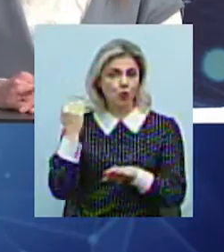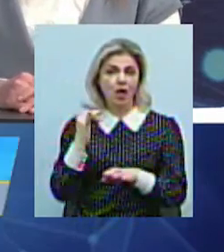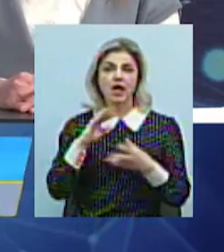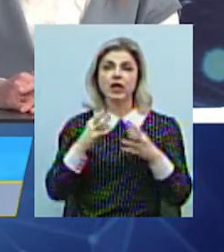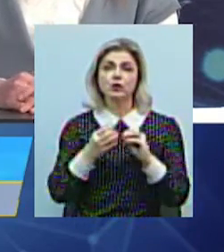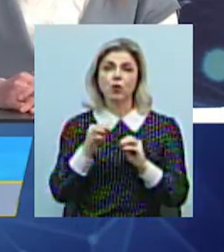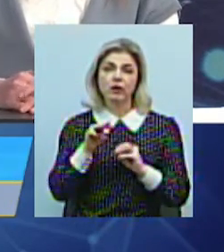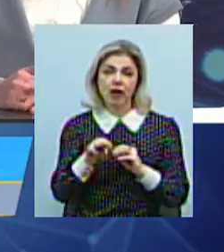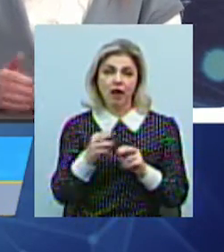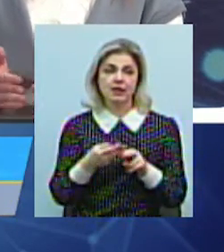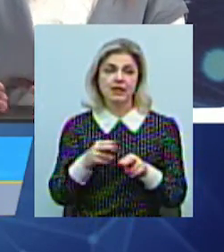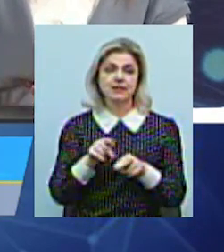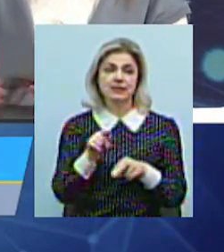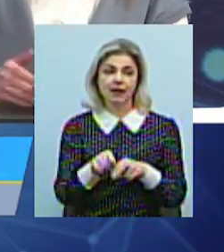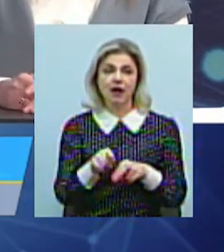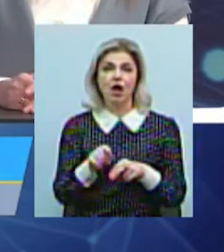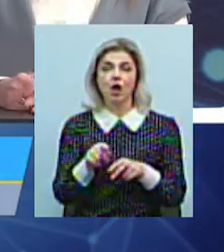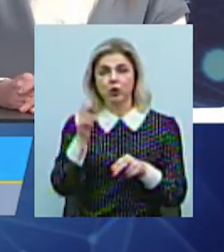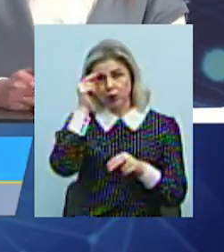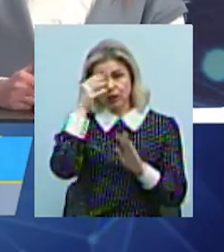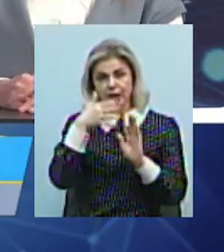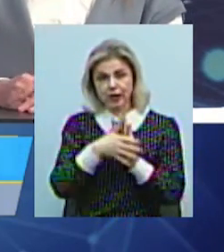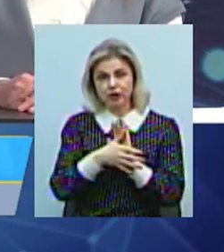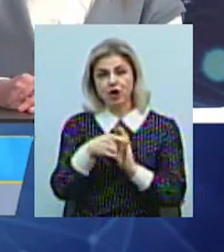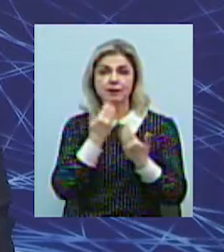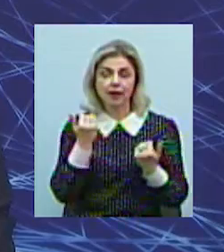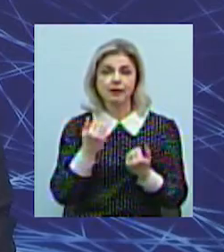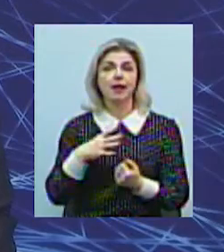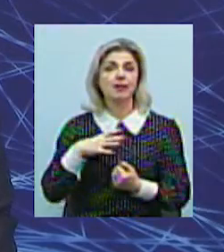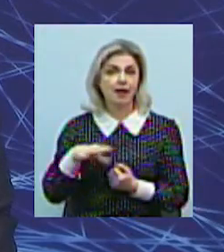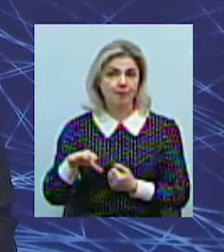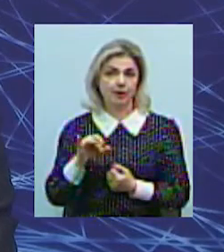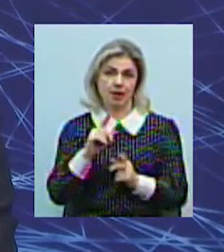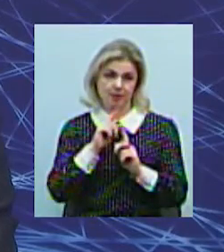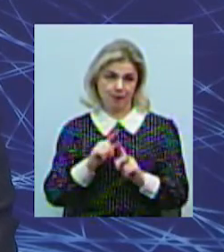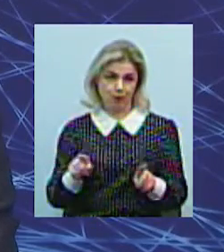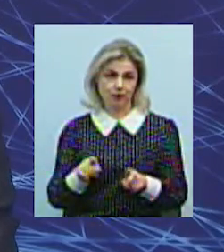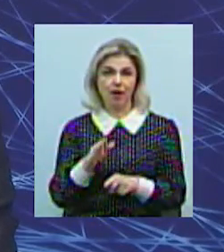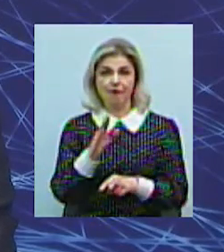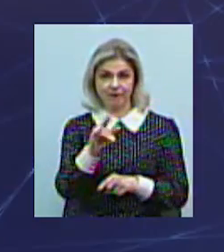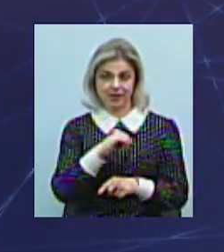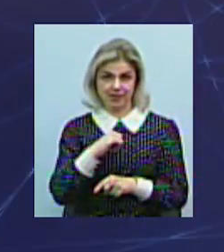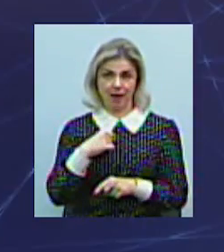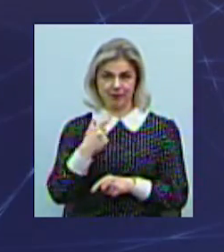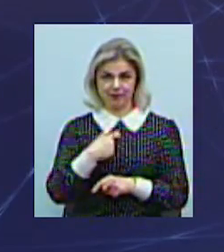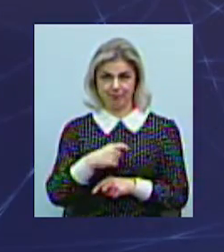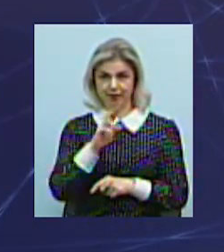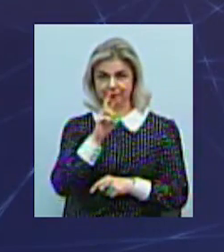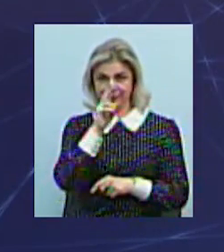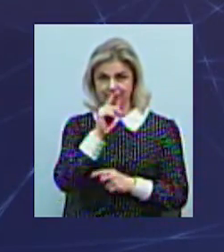результати цих досліджень говорять про інше. Ну, ви самі собі суперечите.